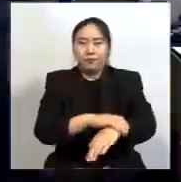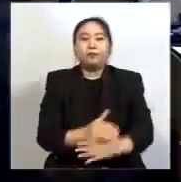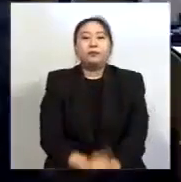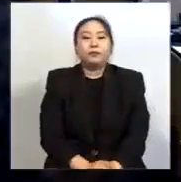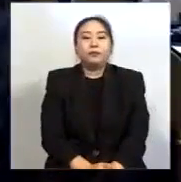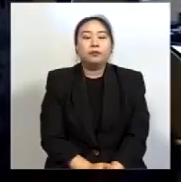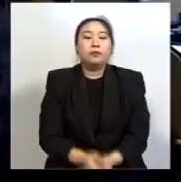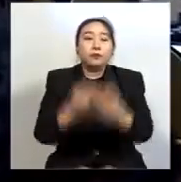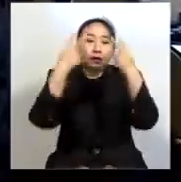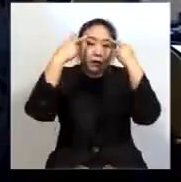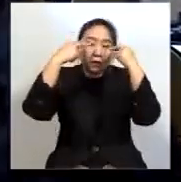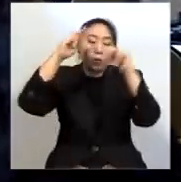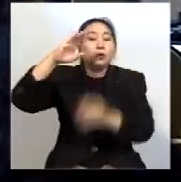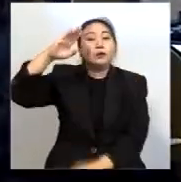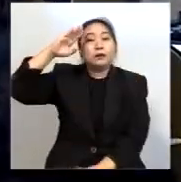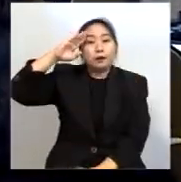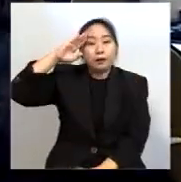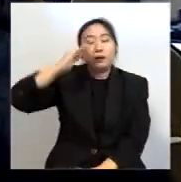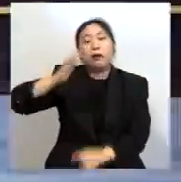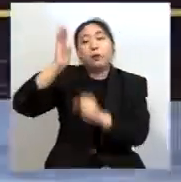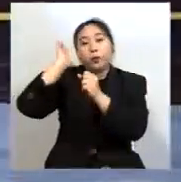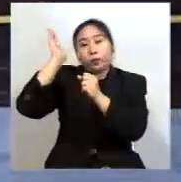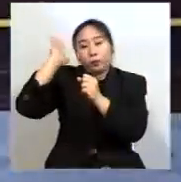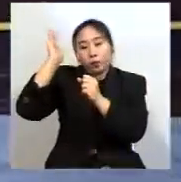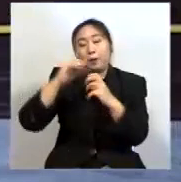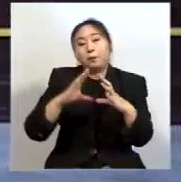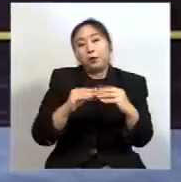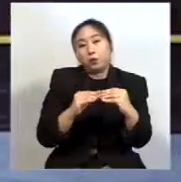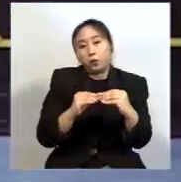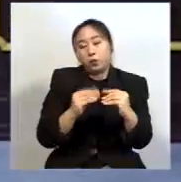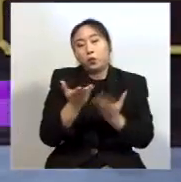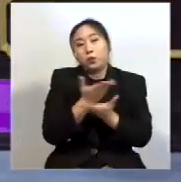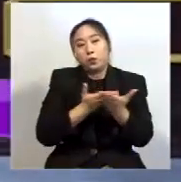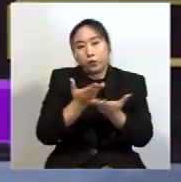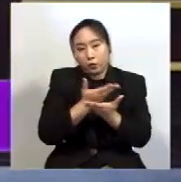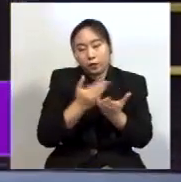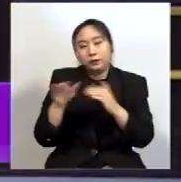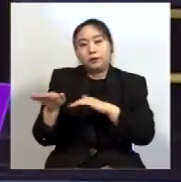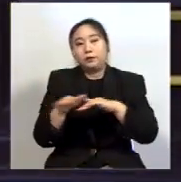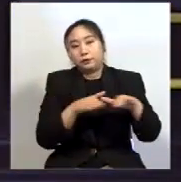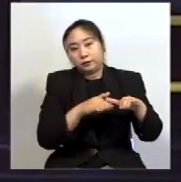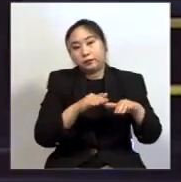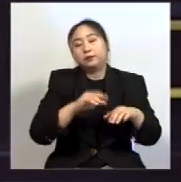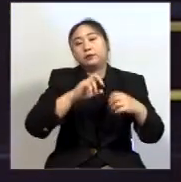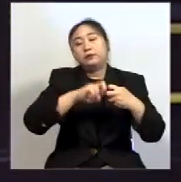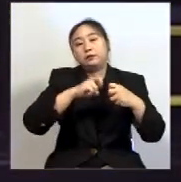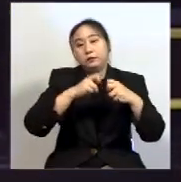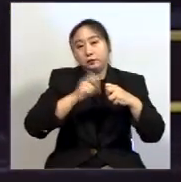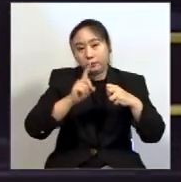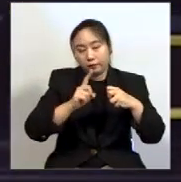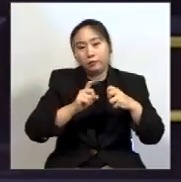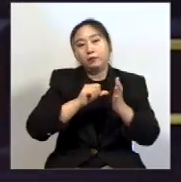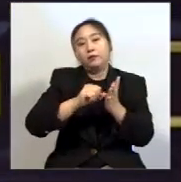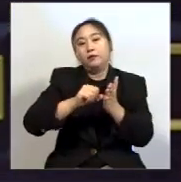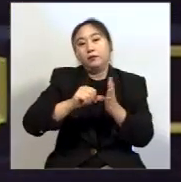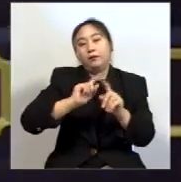พลเอกประยุทธ์จันทร์โอชานายกรัฐมนตรีออกมาแถลงภายหลังการประชุมติดตามสถานการณ์และเตรียมความพร้อมในการป้องกันควบคุมและแ